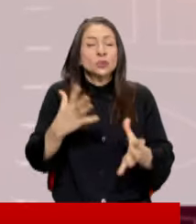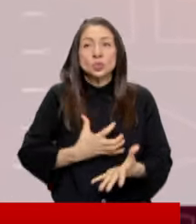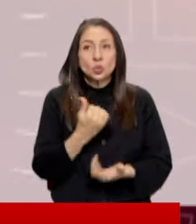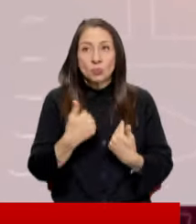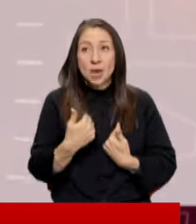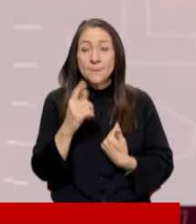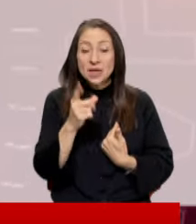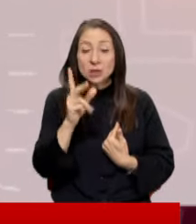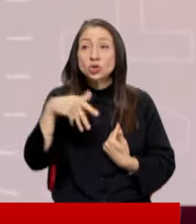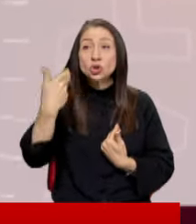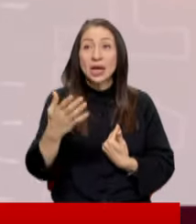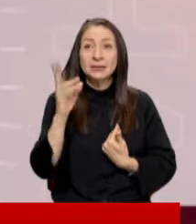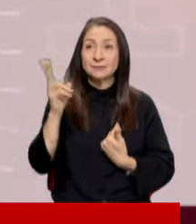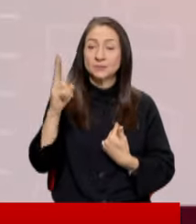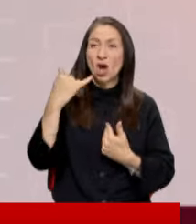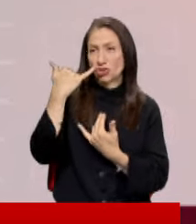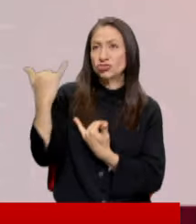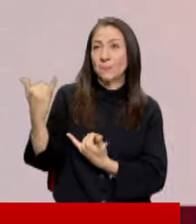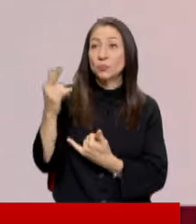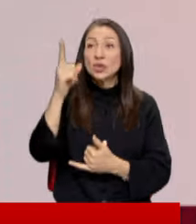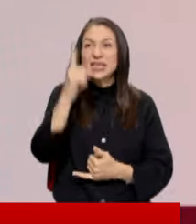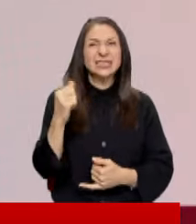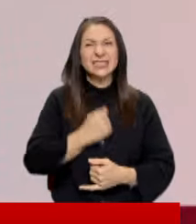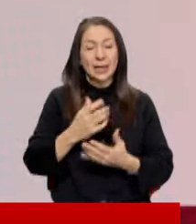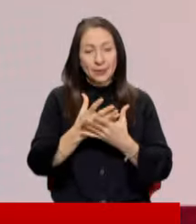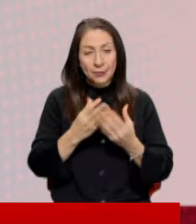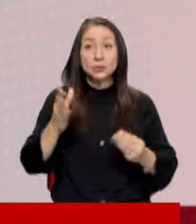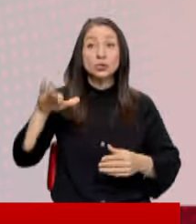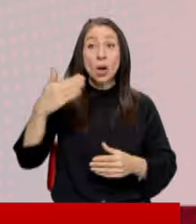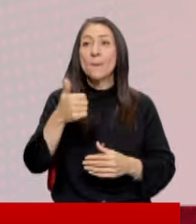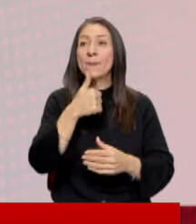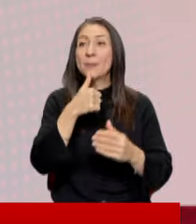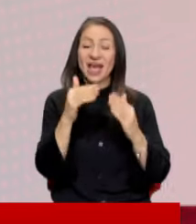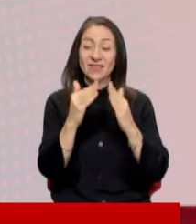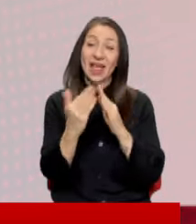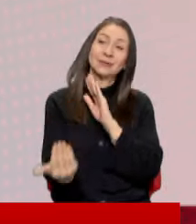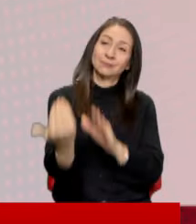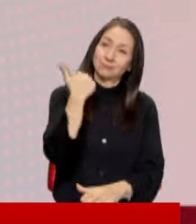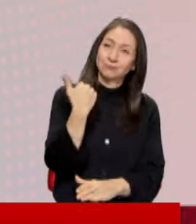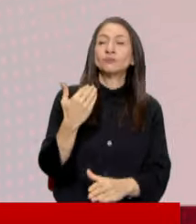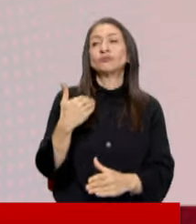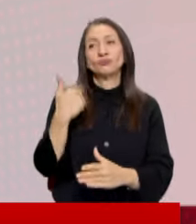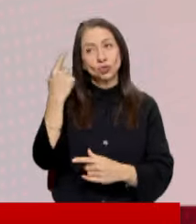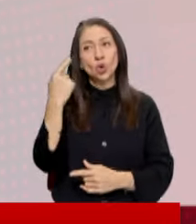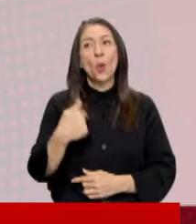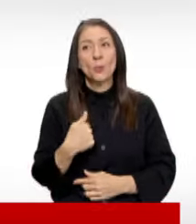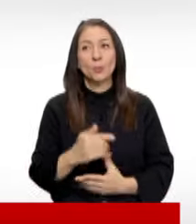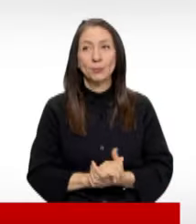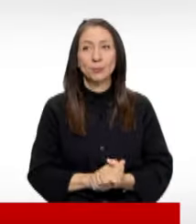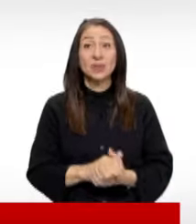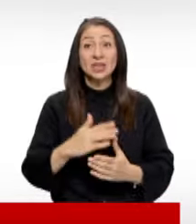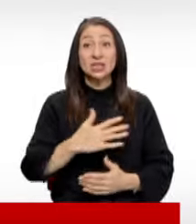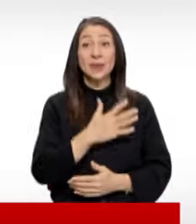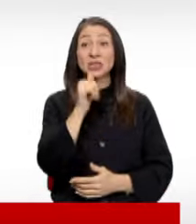üzüldüm birkaç gün sonra kendisini arayacağım bu ilk kızgınlık geçtikten sonra Baba ocağına yeniden döneceğini düşünüyorum